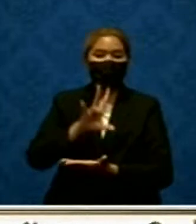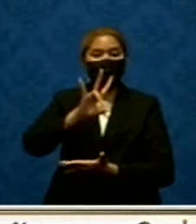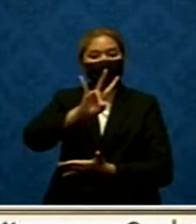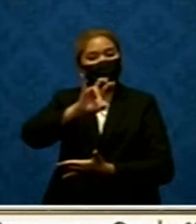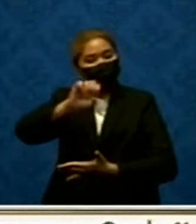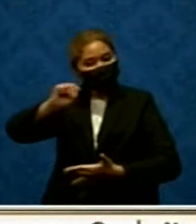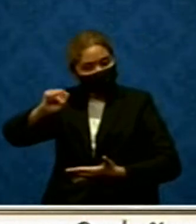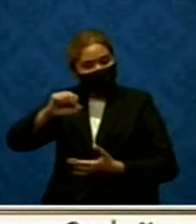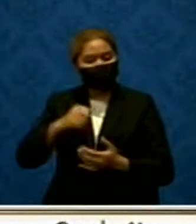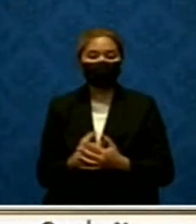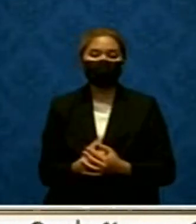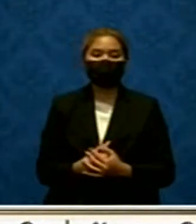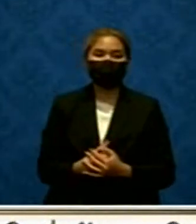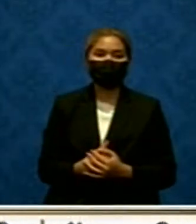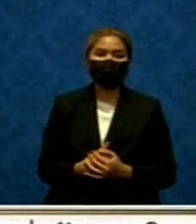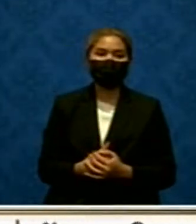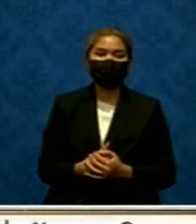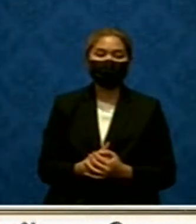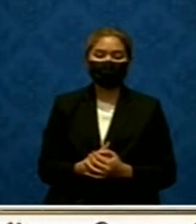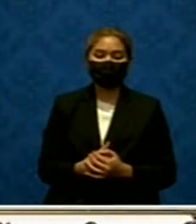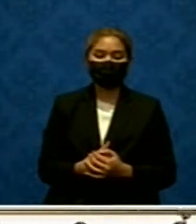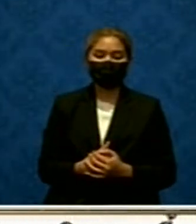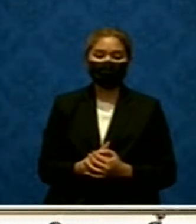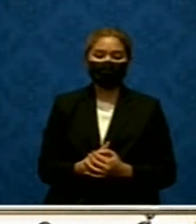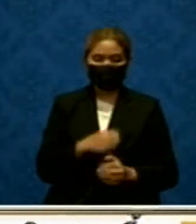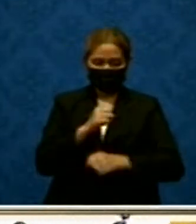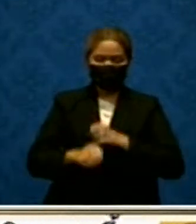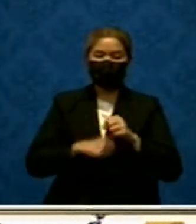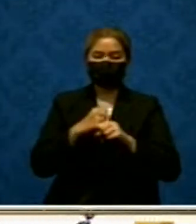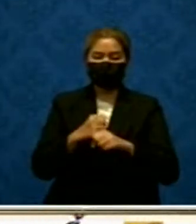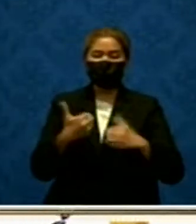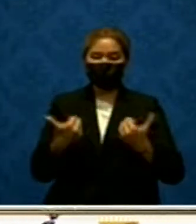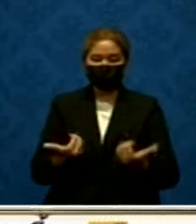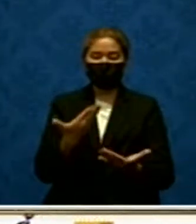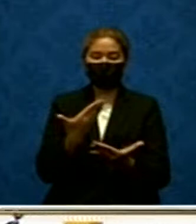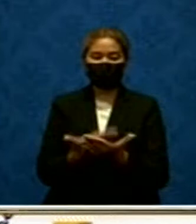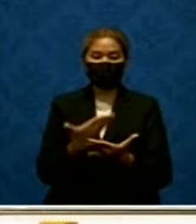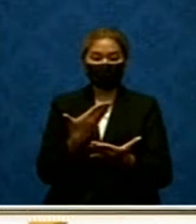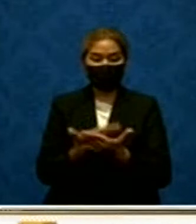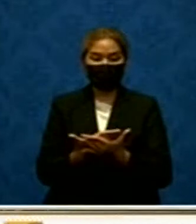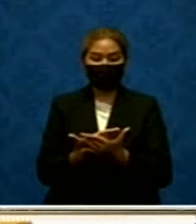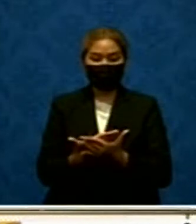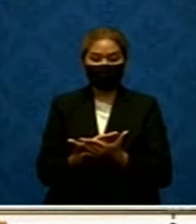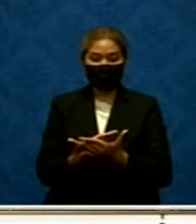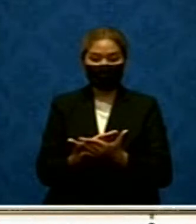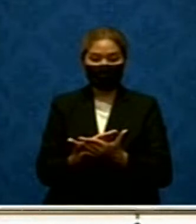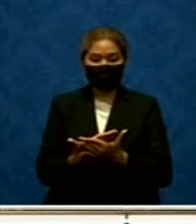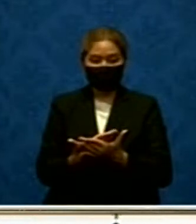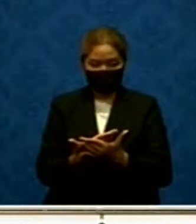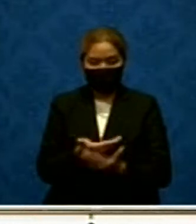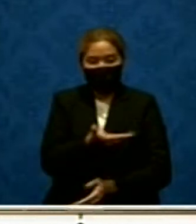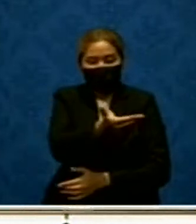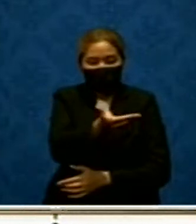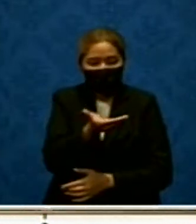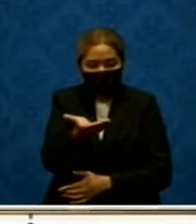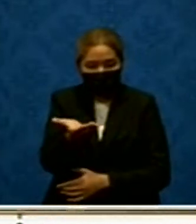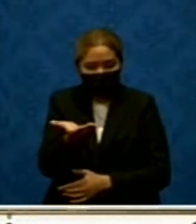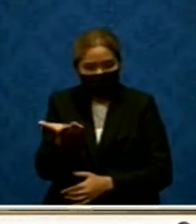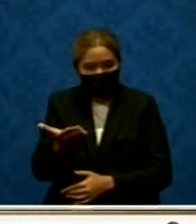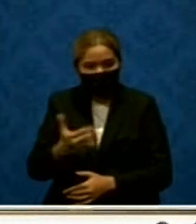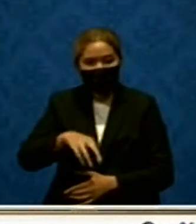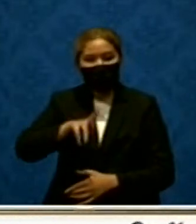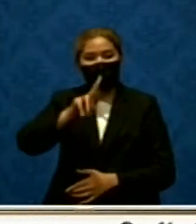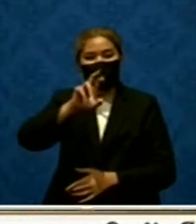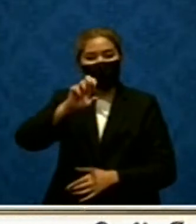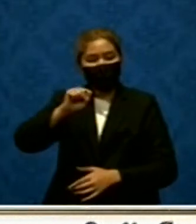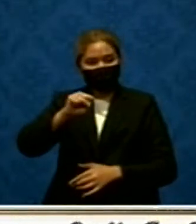นี้มาของงบรฐศพาอ้ายหน่อยครับ เดียวจะขอ 7 แสน มัจะน่าเกียดไปน่ จริง เอาประมาณ 9-6,09